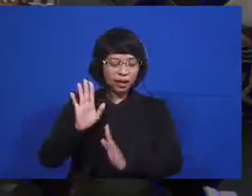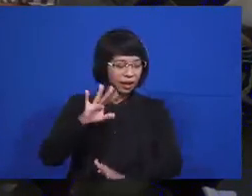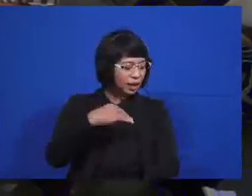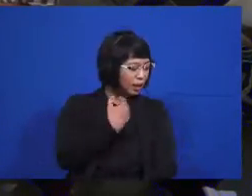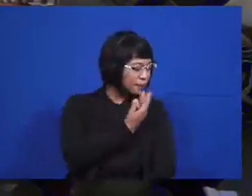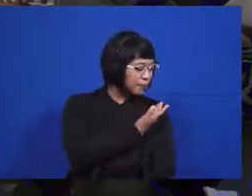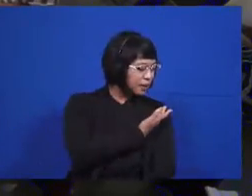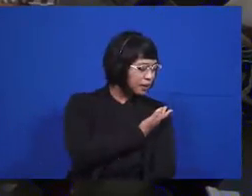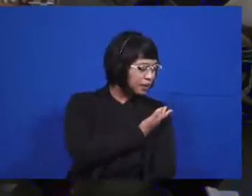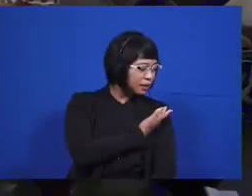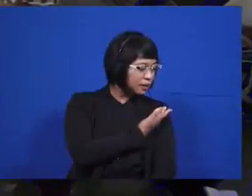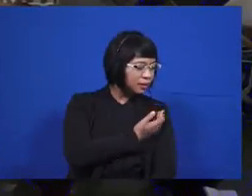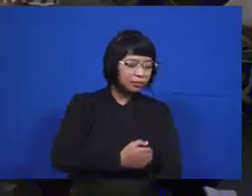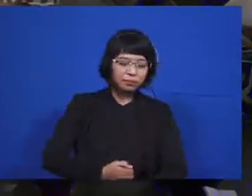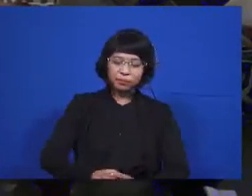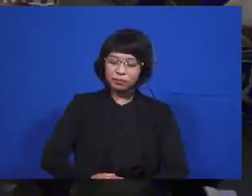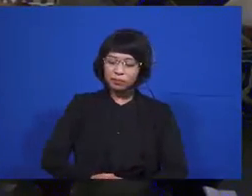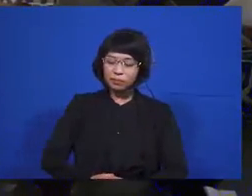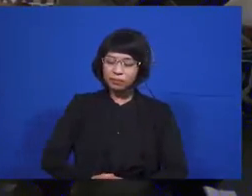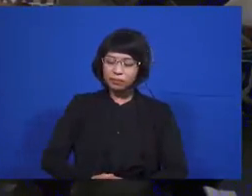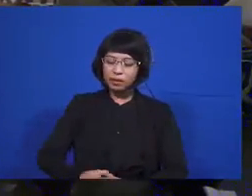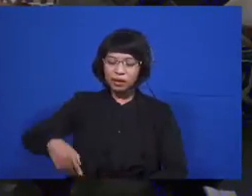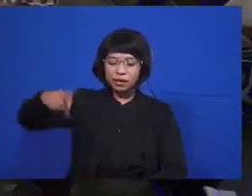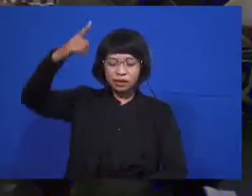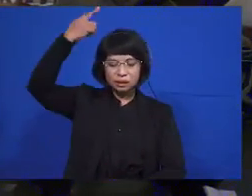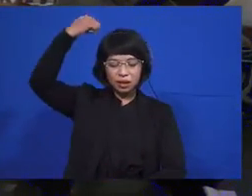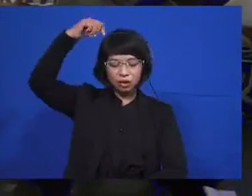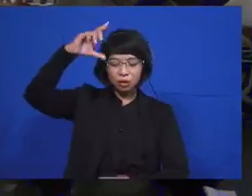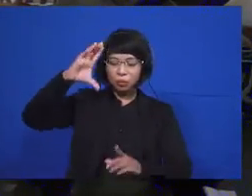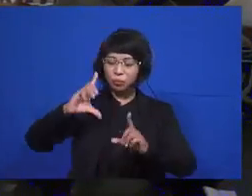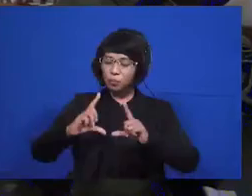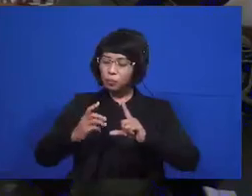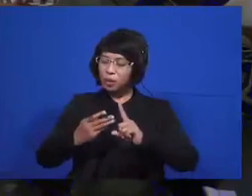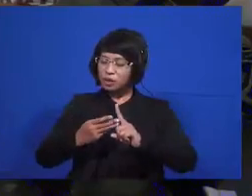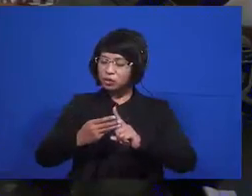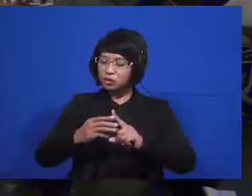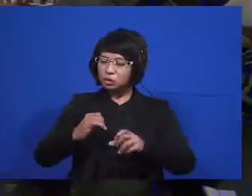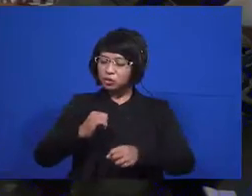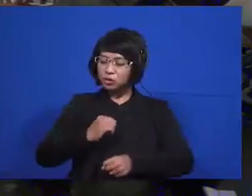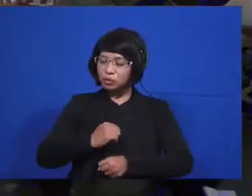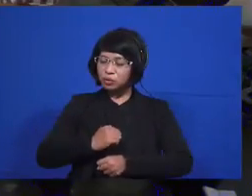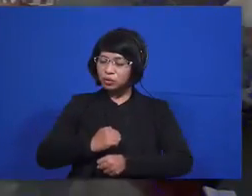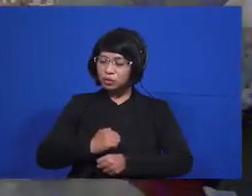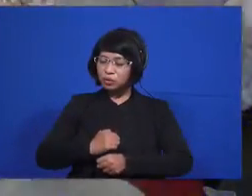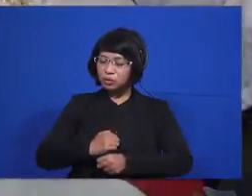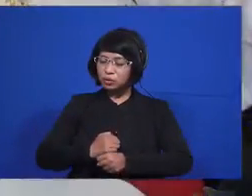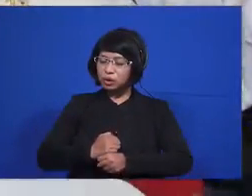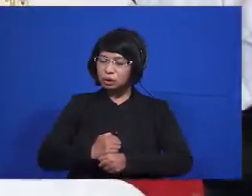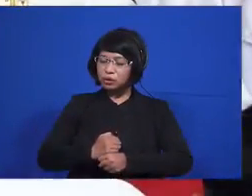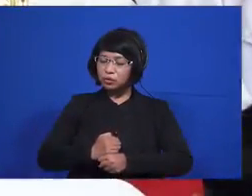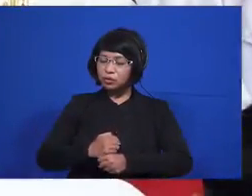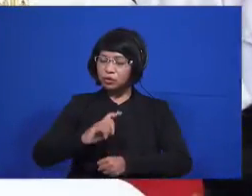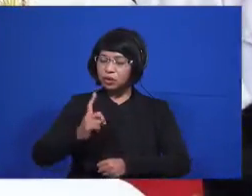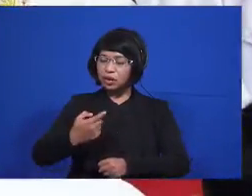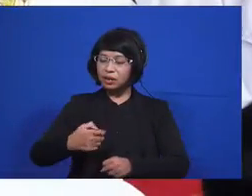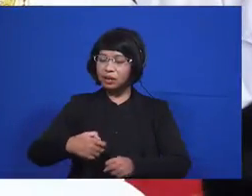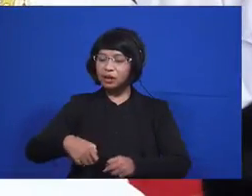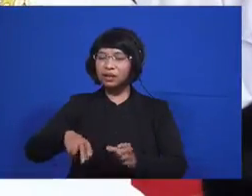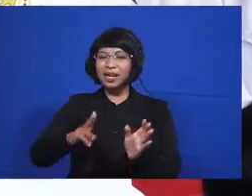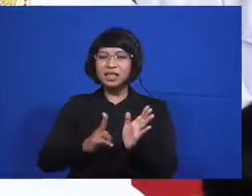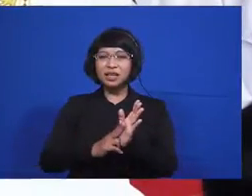doakanlah kami. Santo Basilius dan Gregorius dari Nasianze,